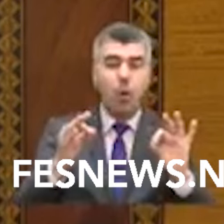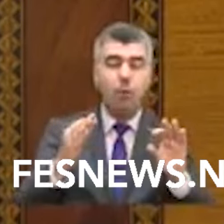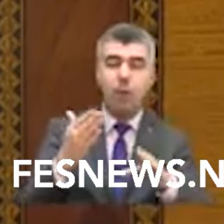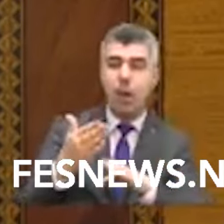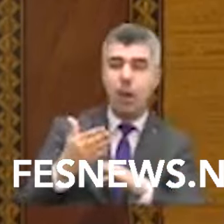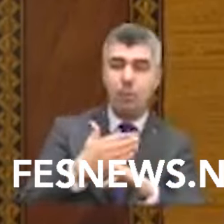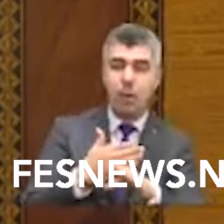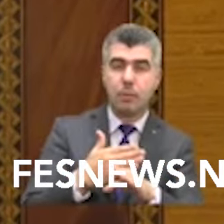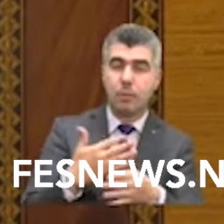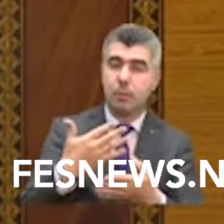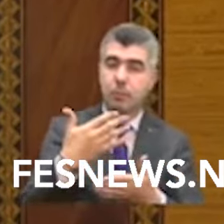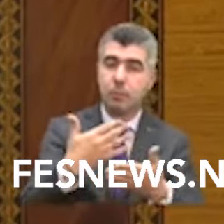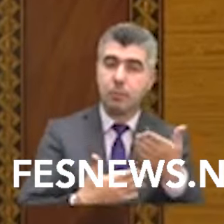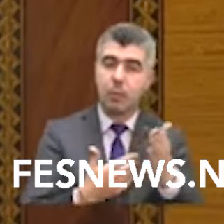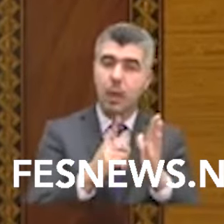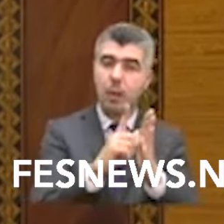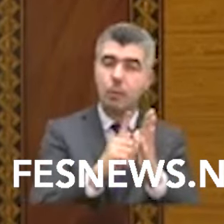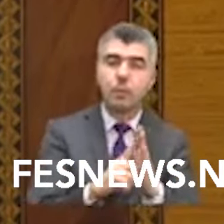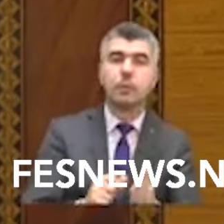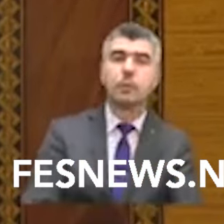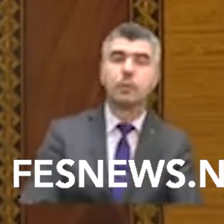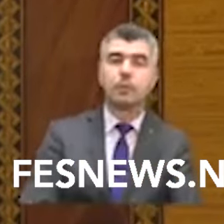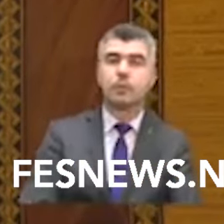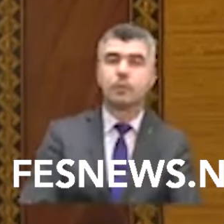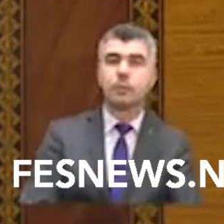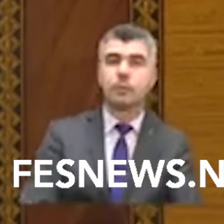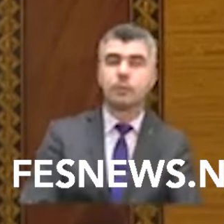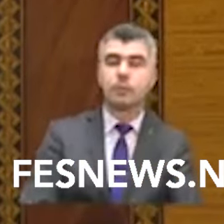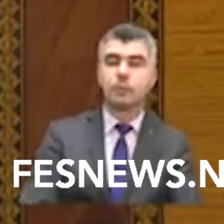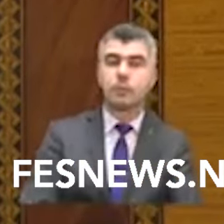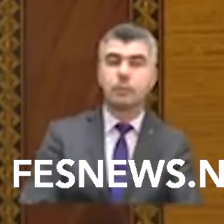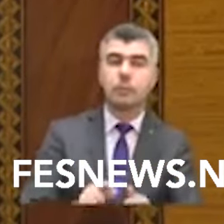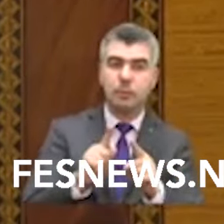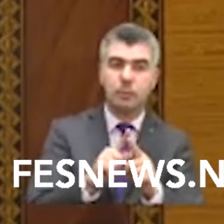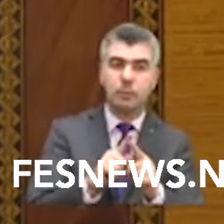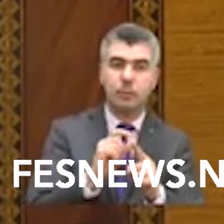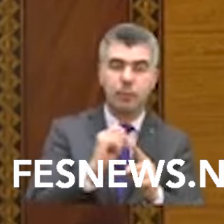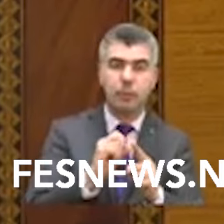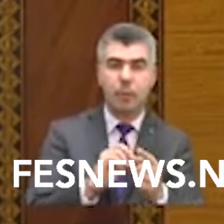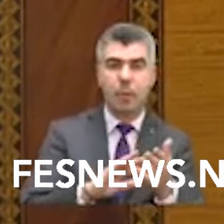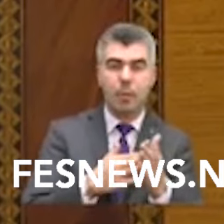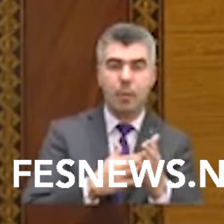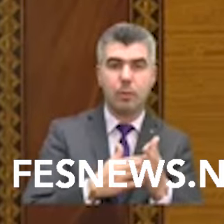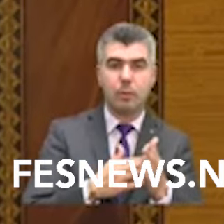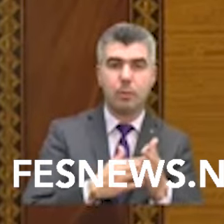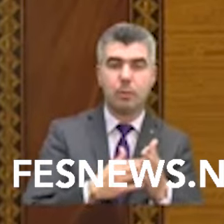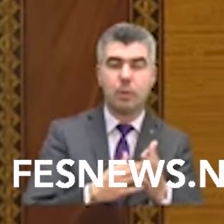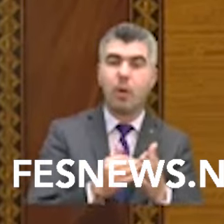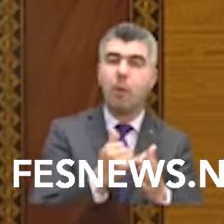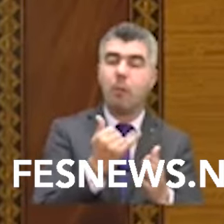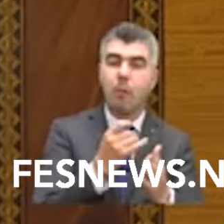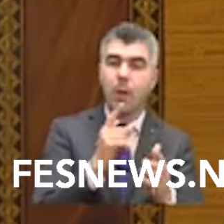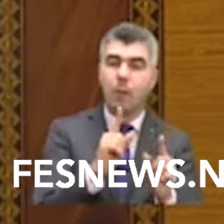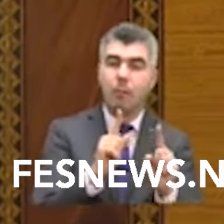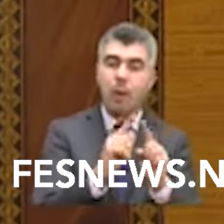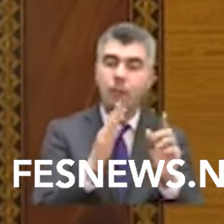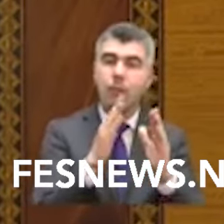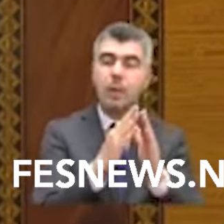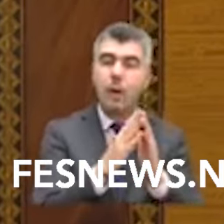نتكلم على المنشور الأخير اللي كيهدف لتسريع وتيرة محاربة السكن غير